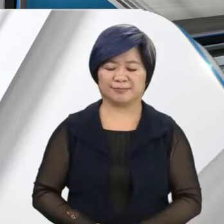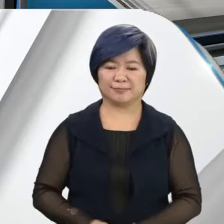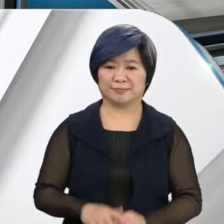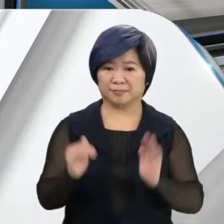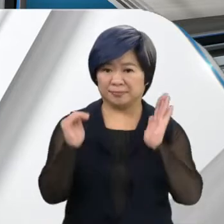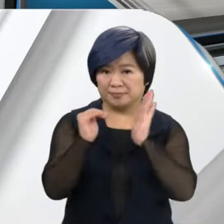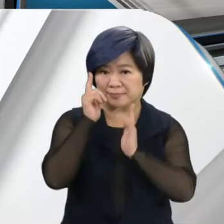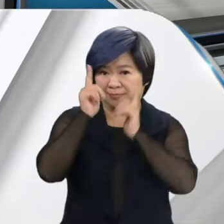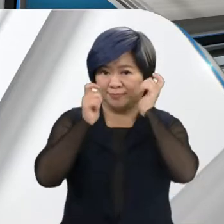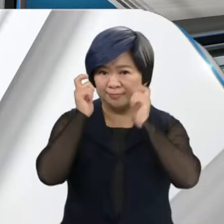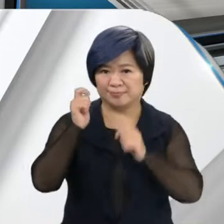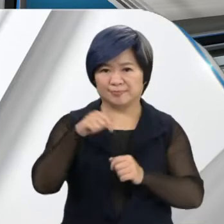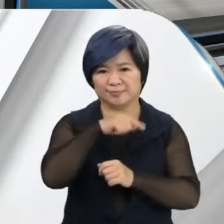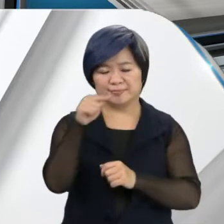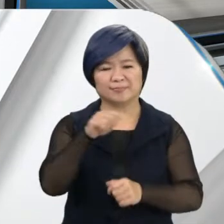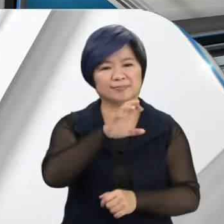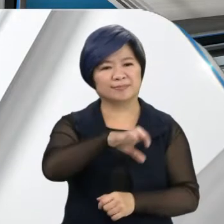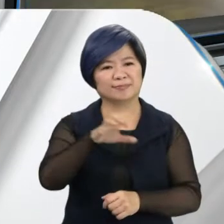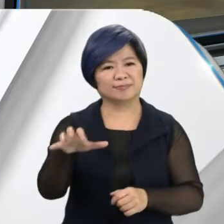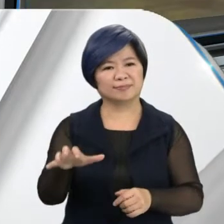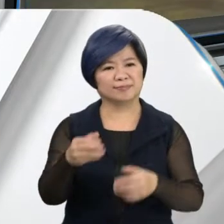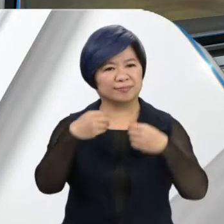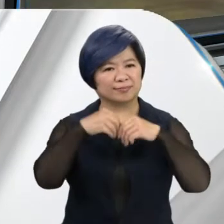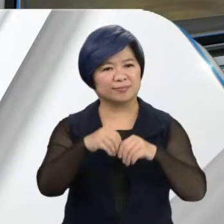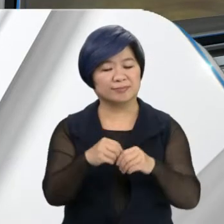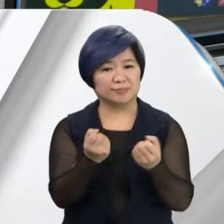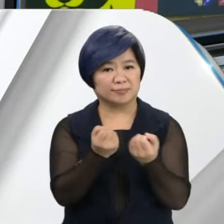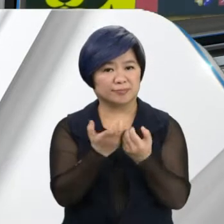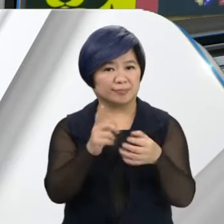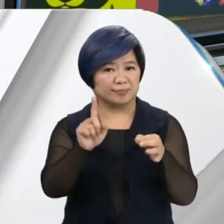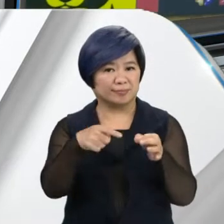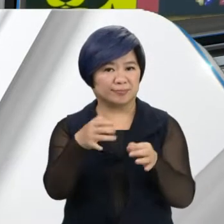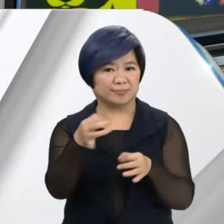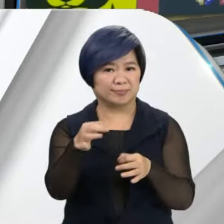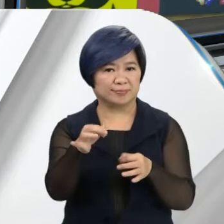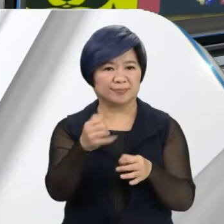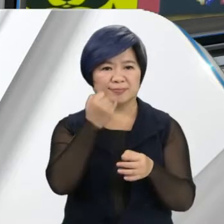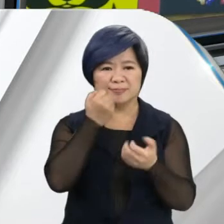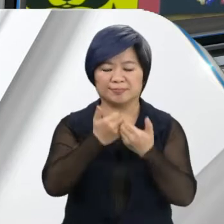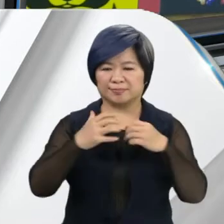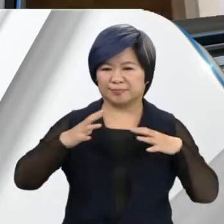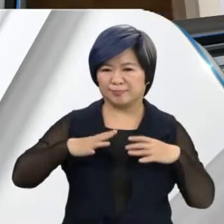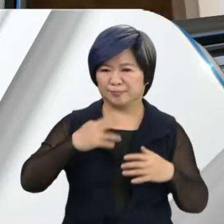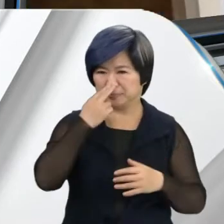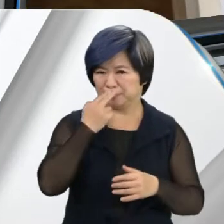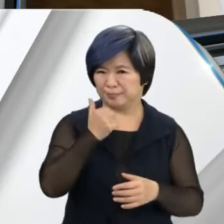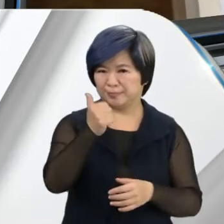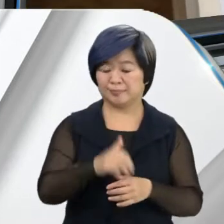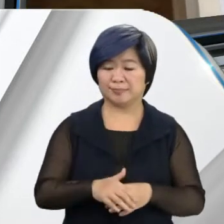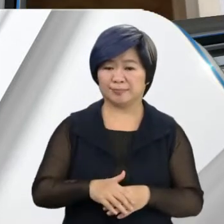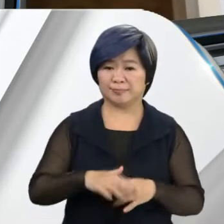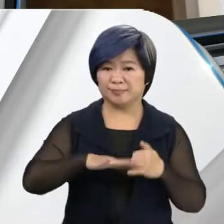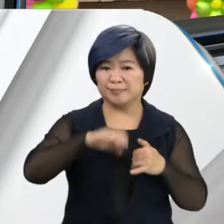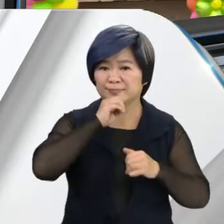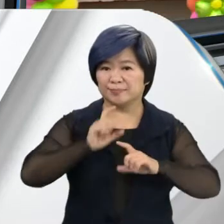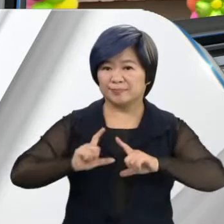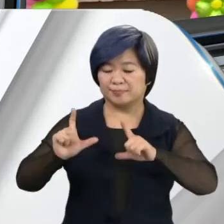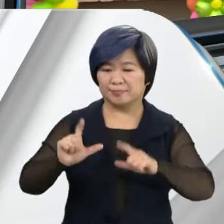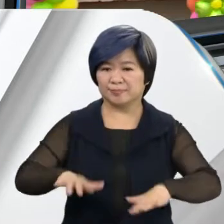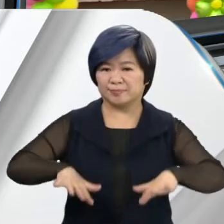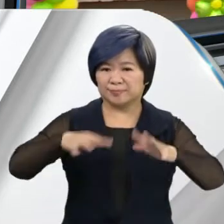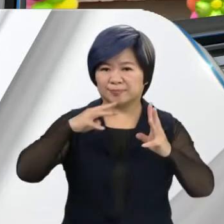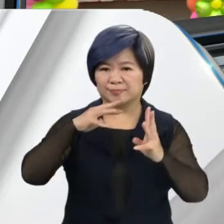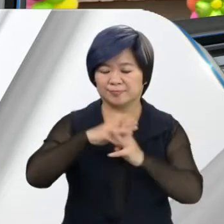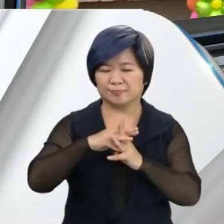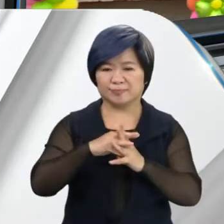为讲紧咧，当地单位都为苏民众发彩金来分享基地。今日平东潮州军工所处老